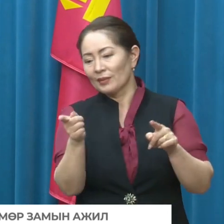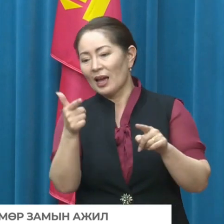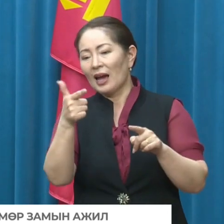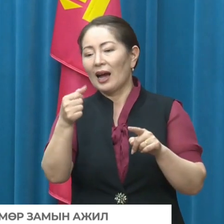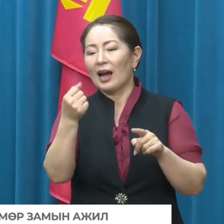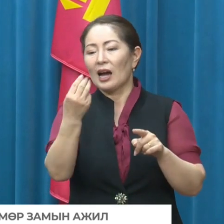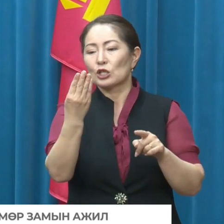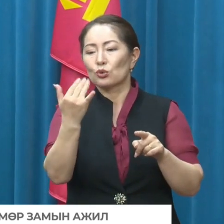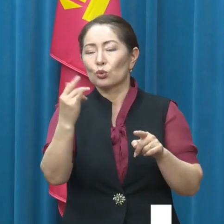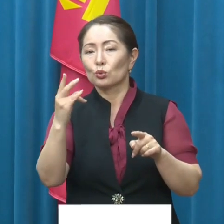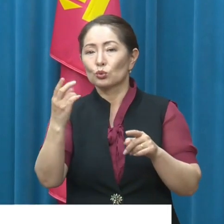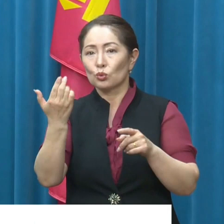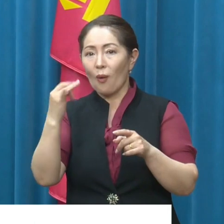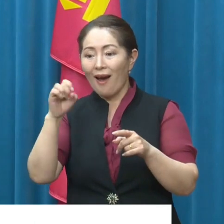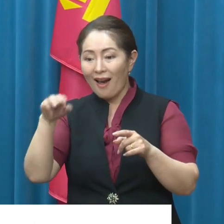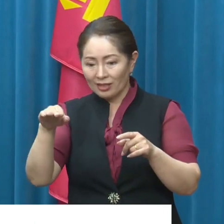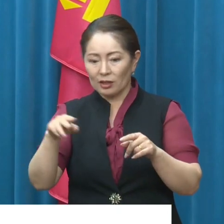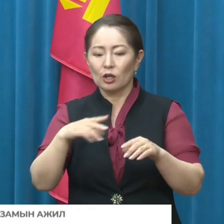байгуулалтын тухайд